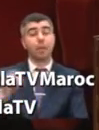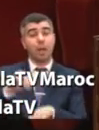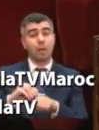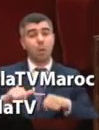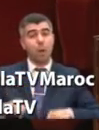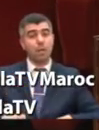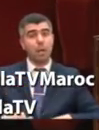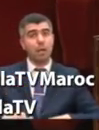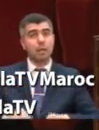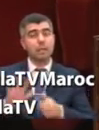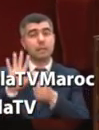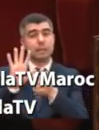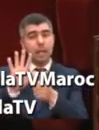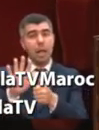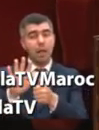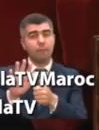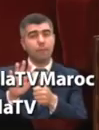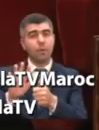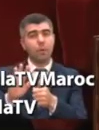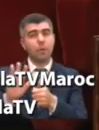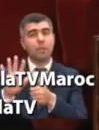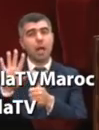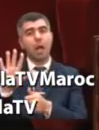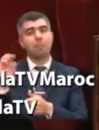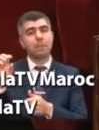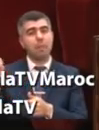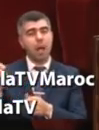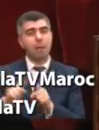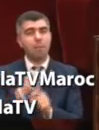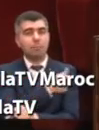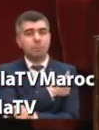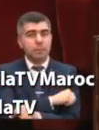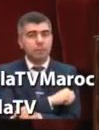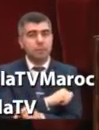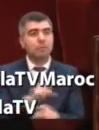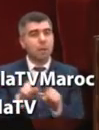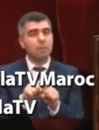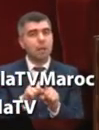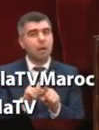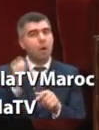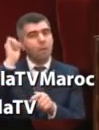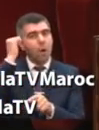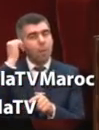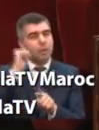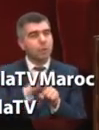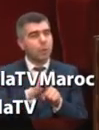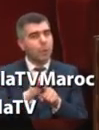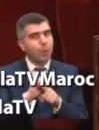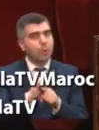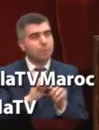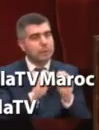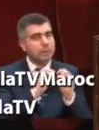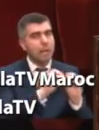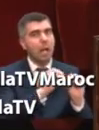وصلت 3450 طالب وطالبه بالمعاهد العليا للمهن التمريضيه وتقنيه الصحه، والجيل الجديد اليوم ديال المؤسسات